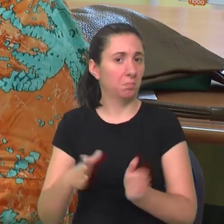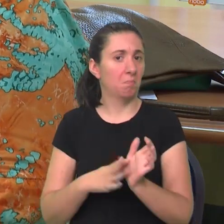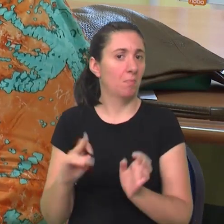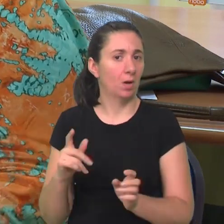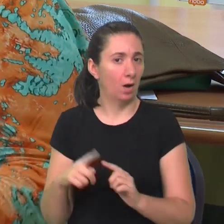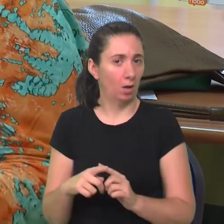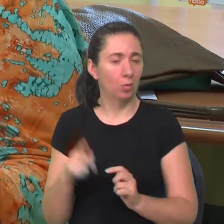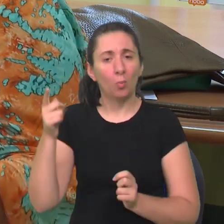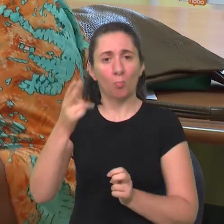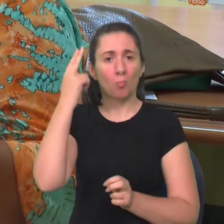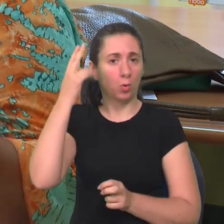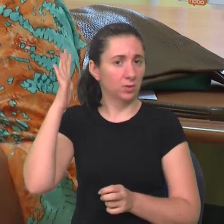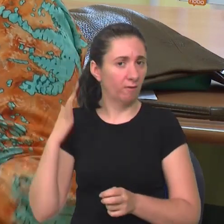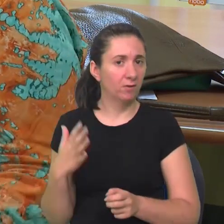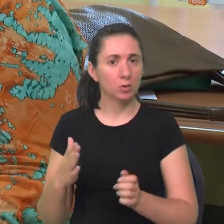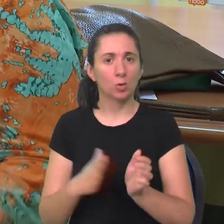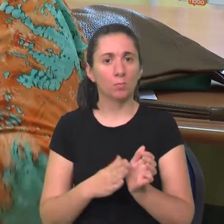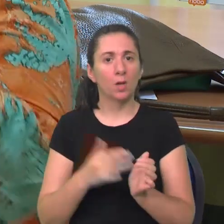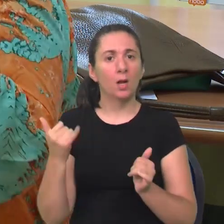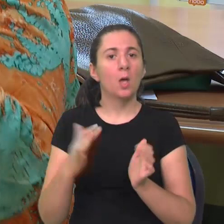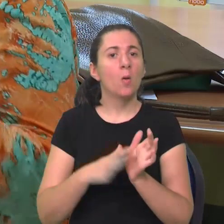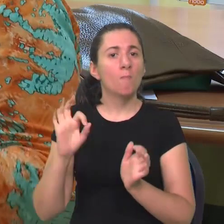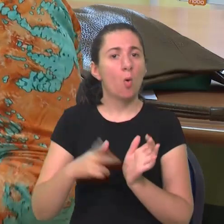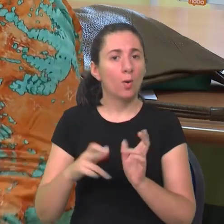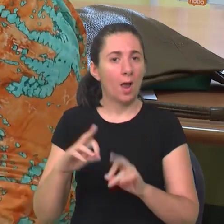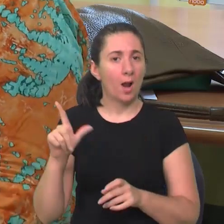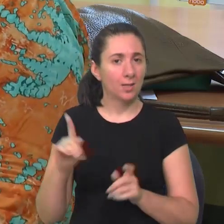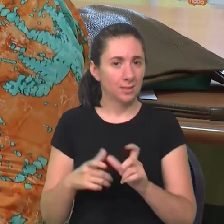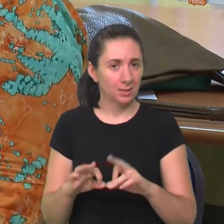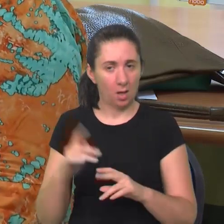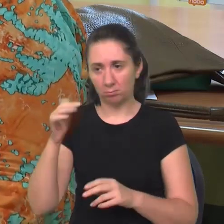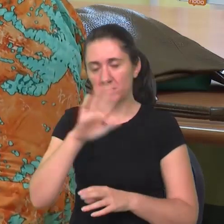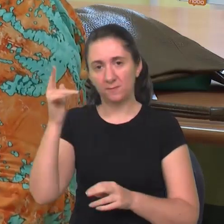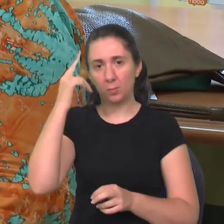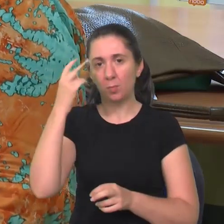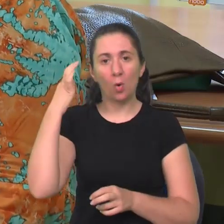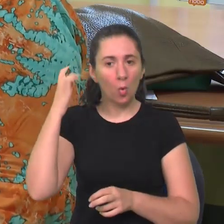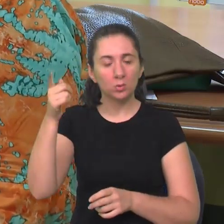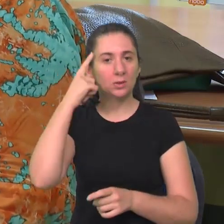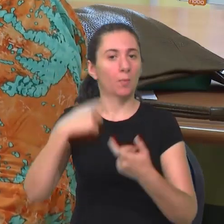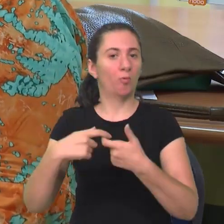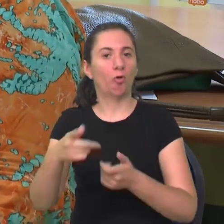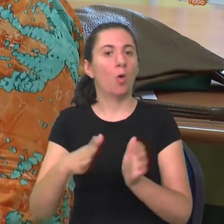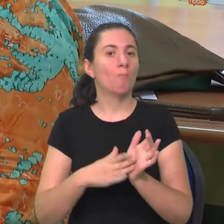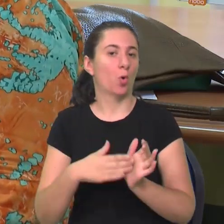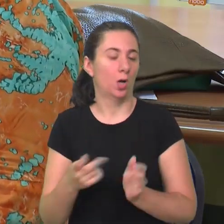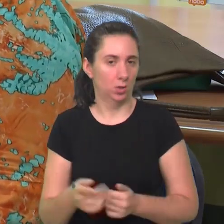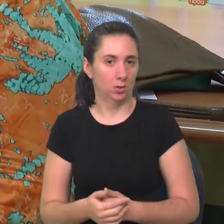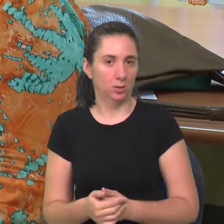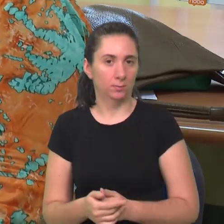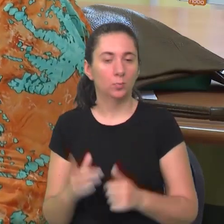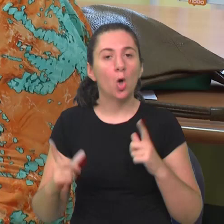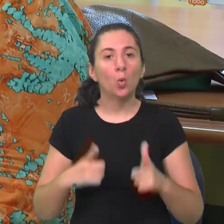ali koliko je to poznato. Ili, ne znam, Mona Lisa. Samo da vidite kosu, znali biste da se o njoj radi. A